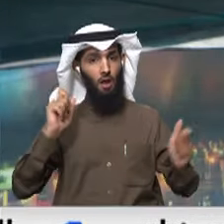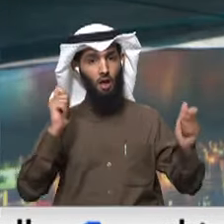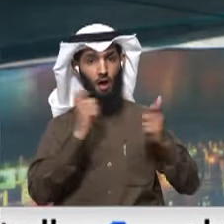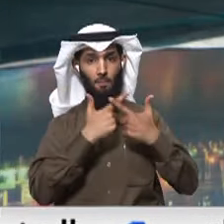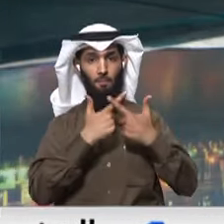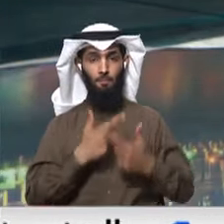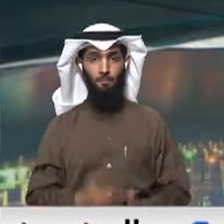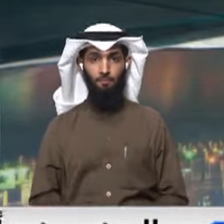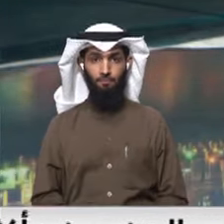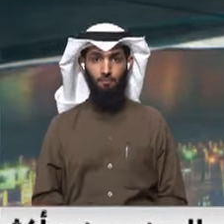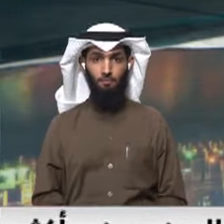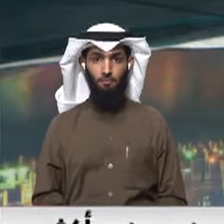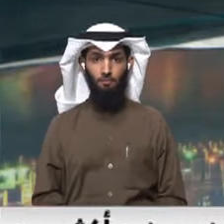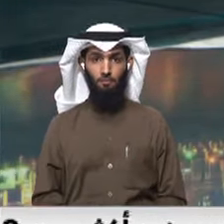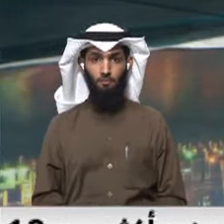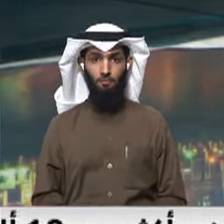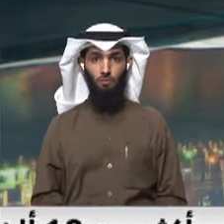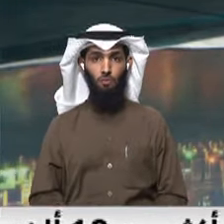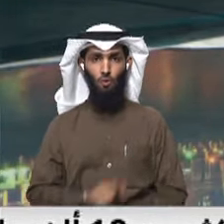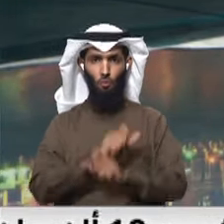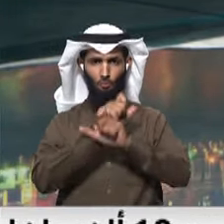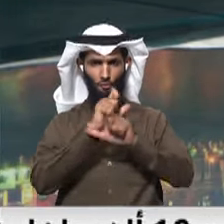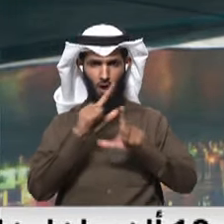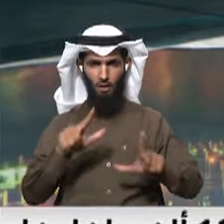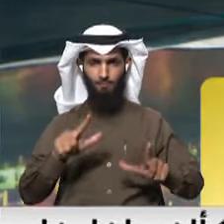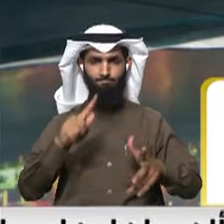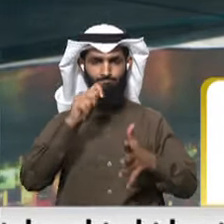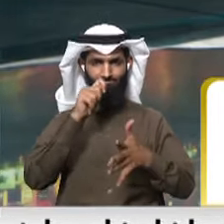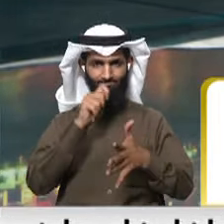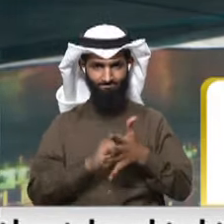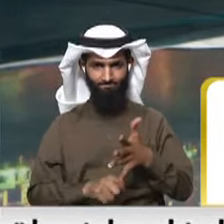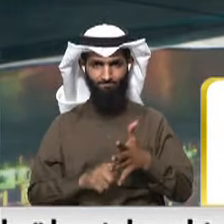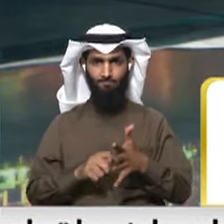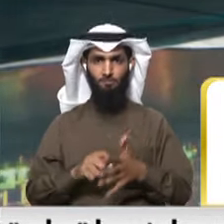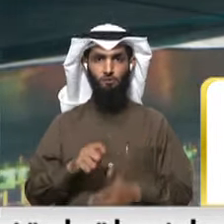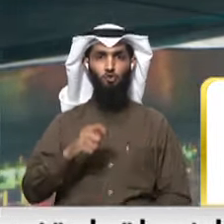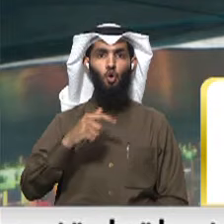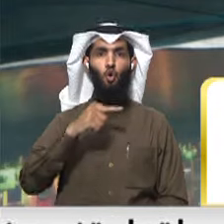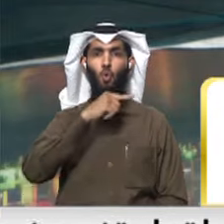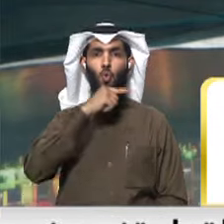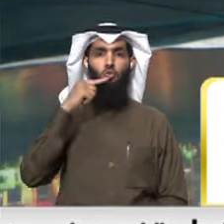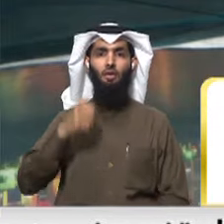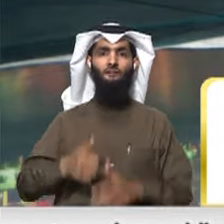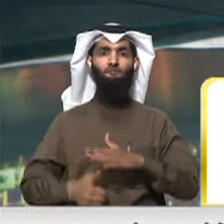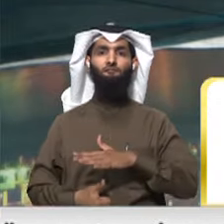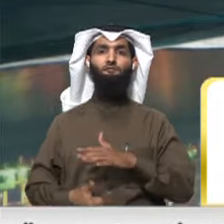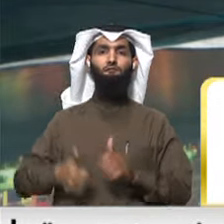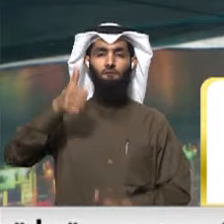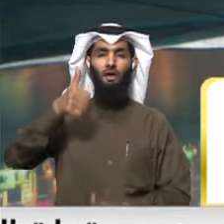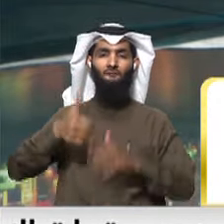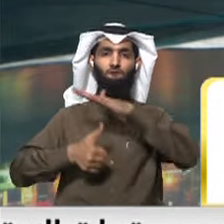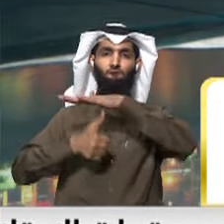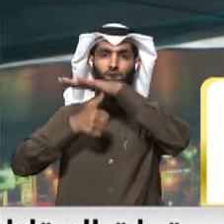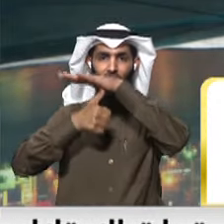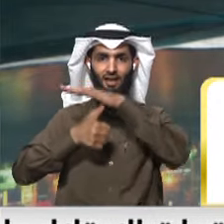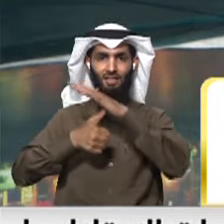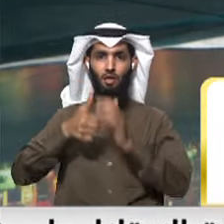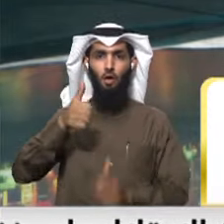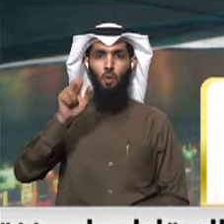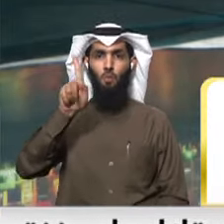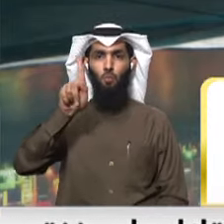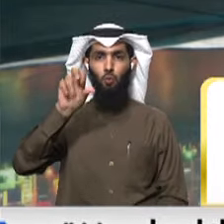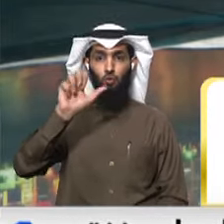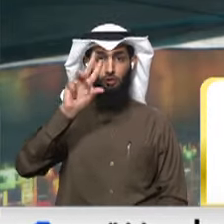اظهرت نتائج رسميه اوليه فوزا ساحقا للرئيس فلاديمير بوتين في انتخابات الرئاسه